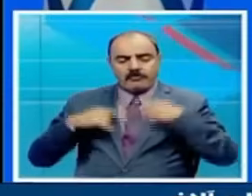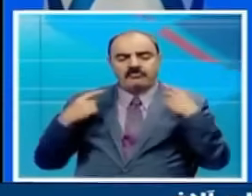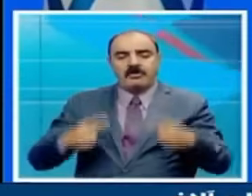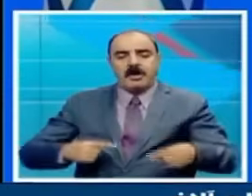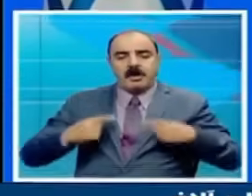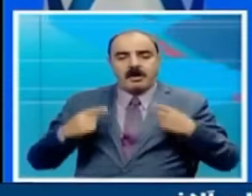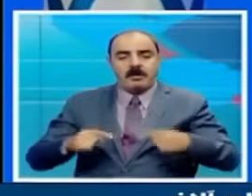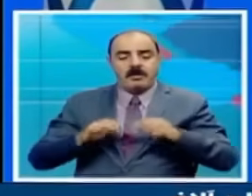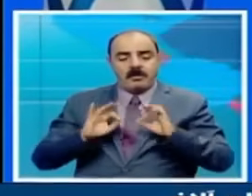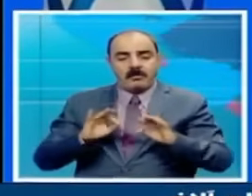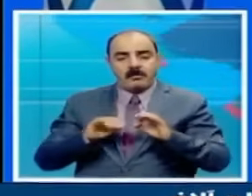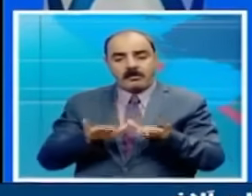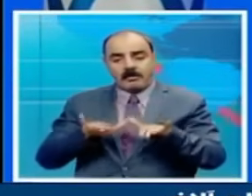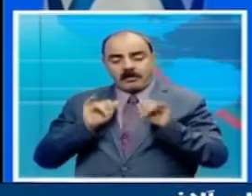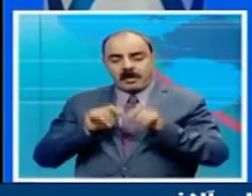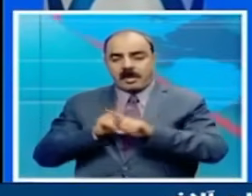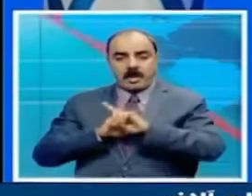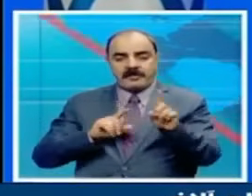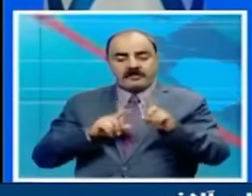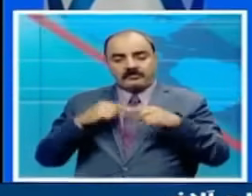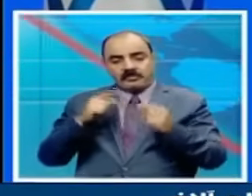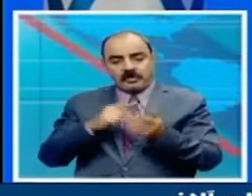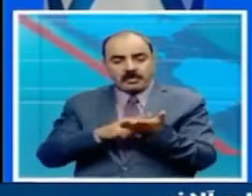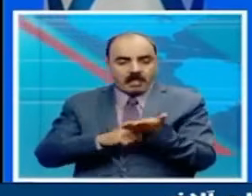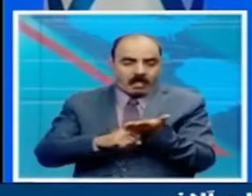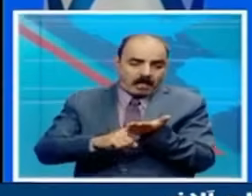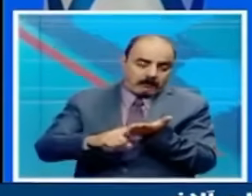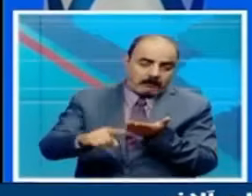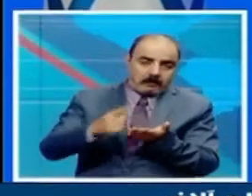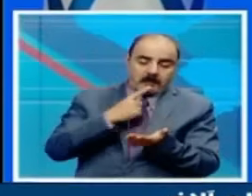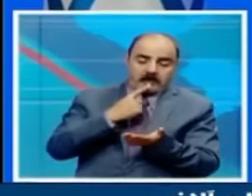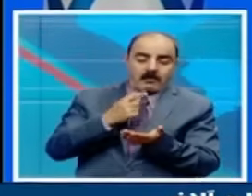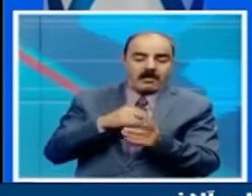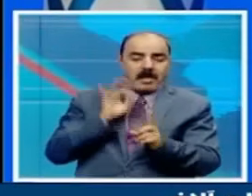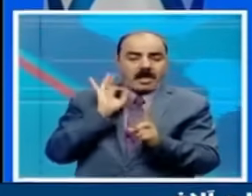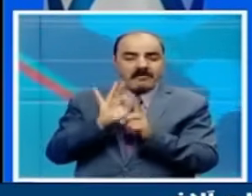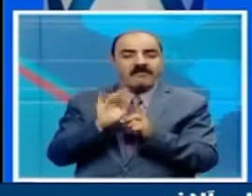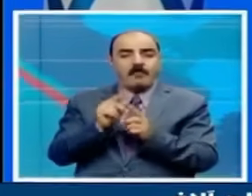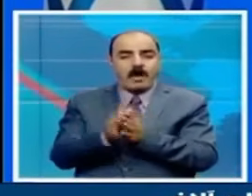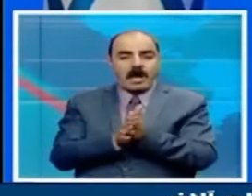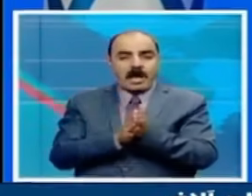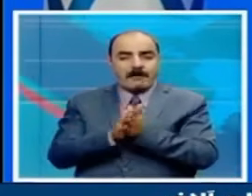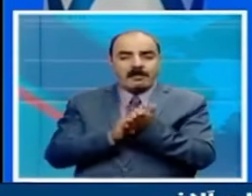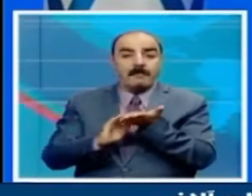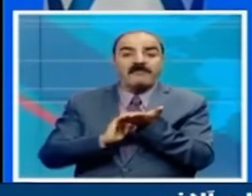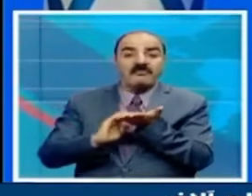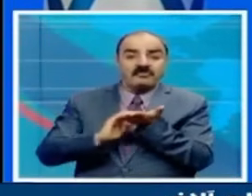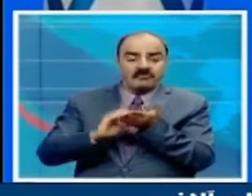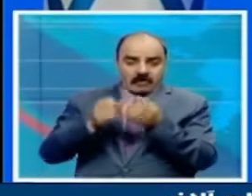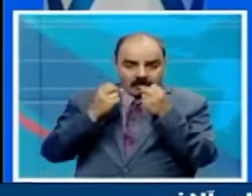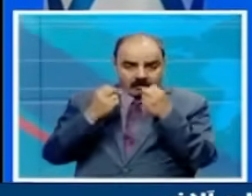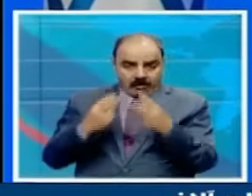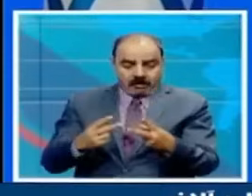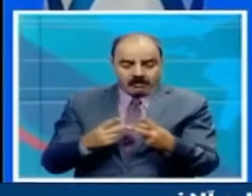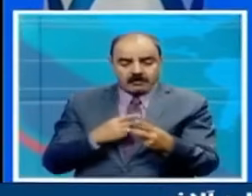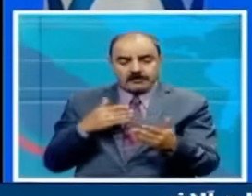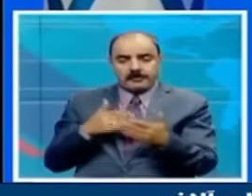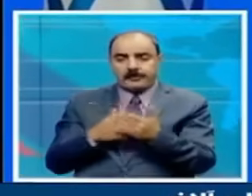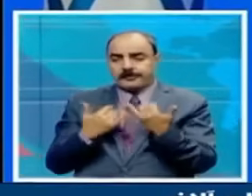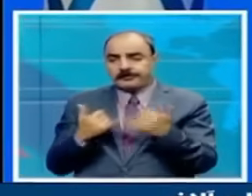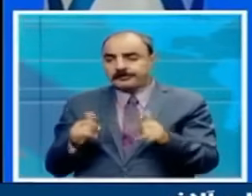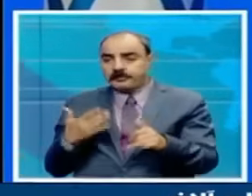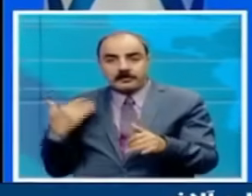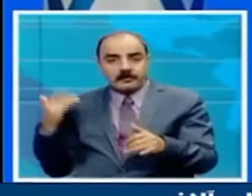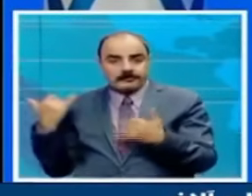العسكرية وعدم خروج جيش الاحتلال من القطاع قبل تحقيق كامل أهدافه التي فشل في إنجاز